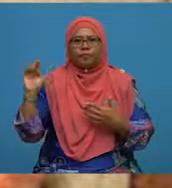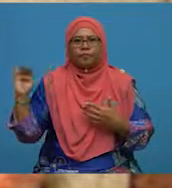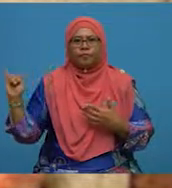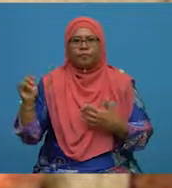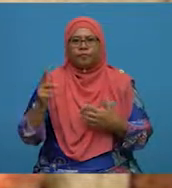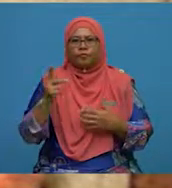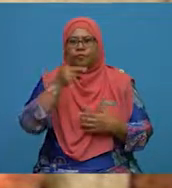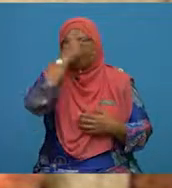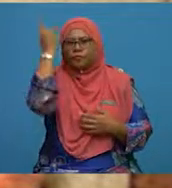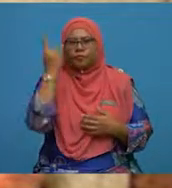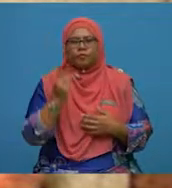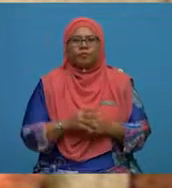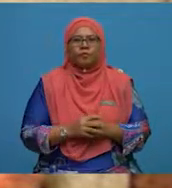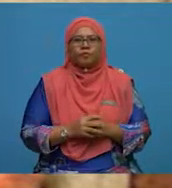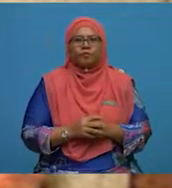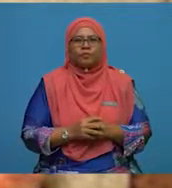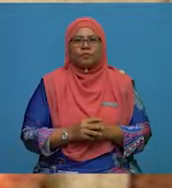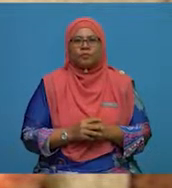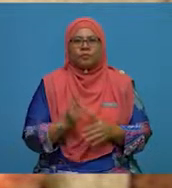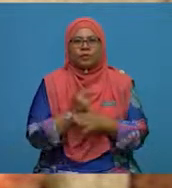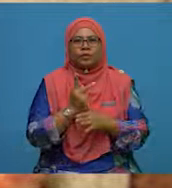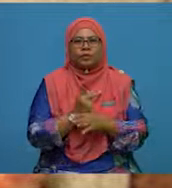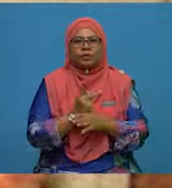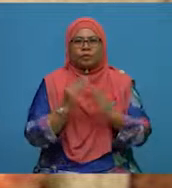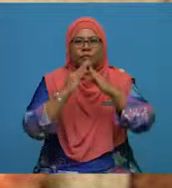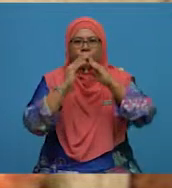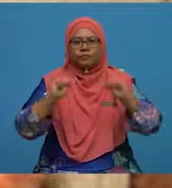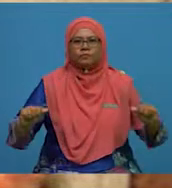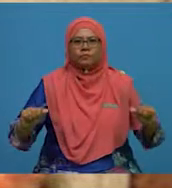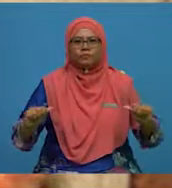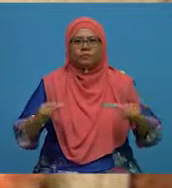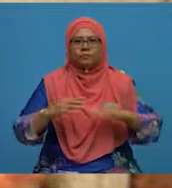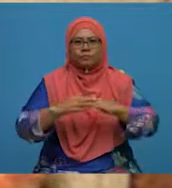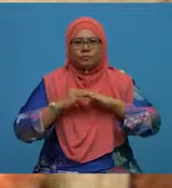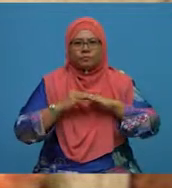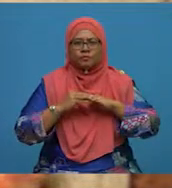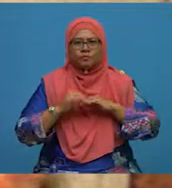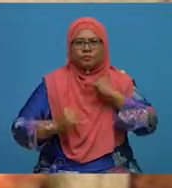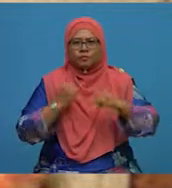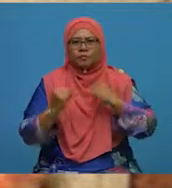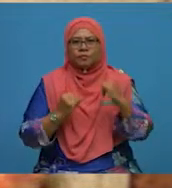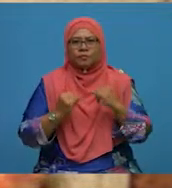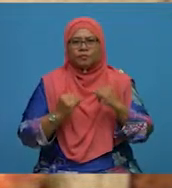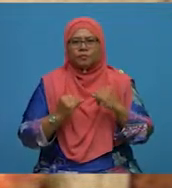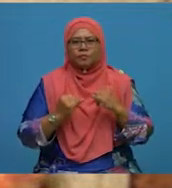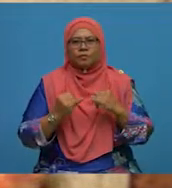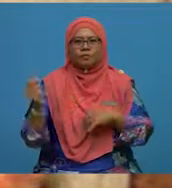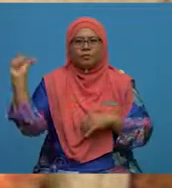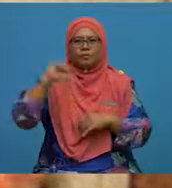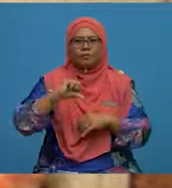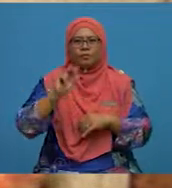mengancam kedudukannya di Mesir dan British berjaya mengalahkan Arabi Pasha.